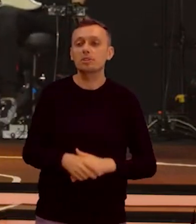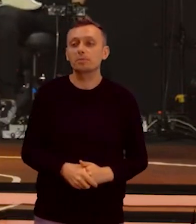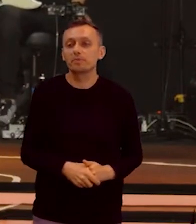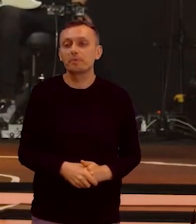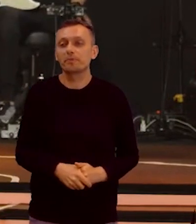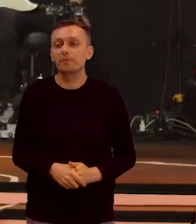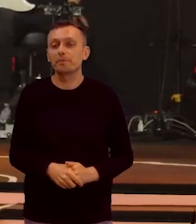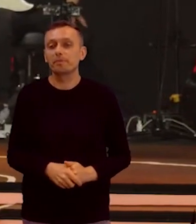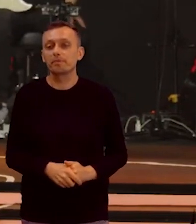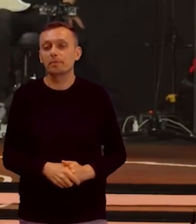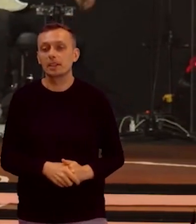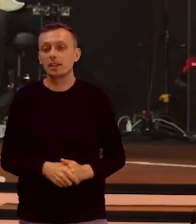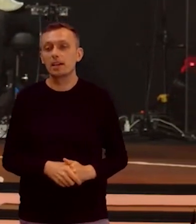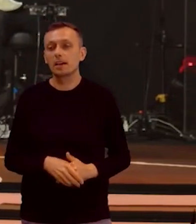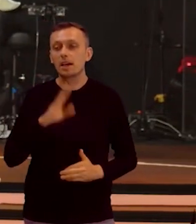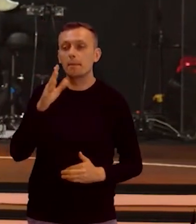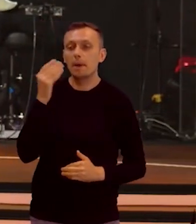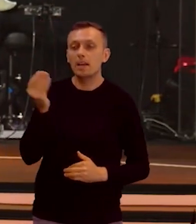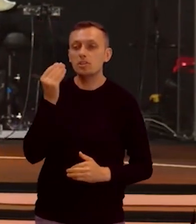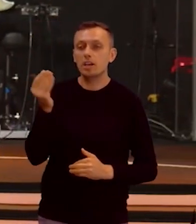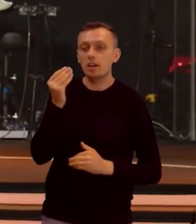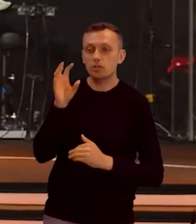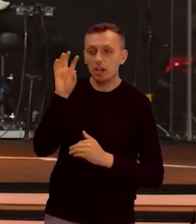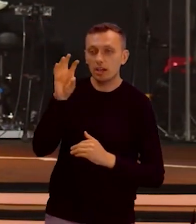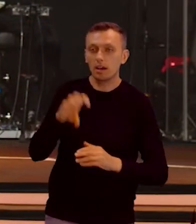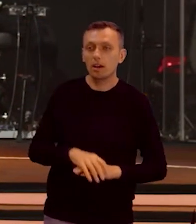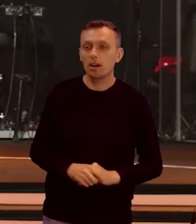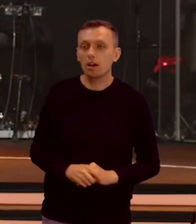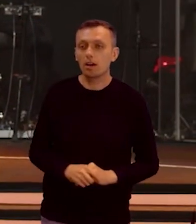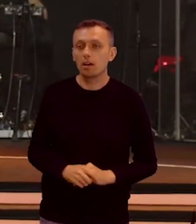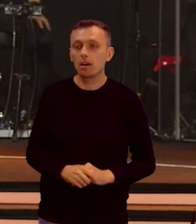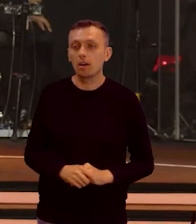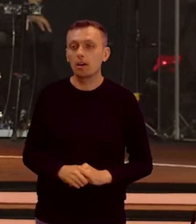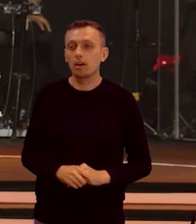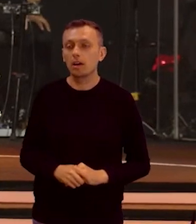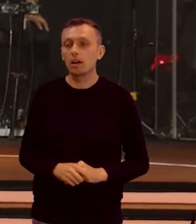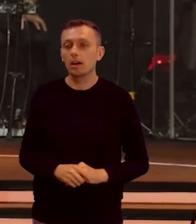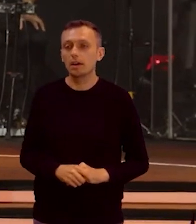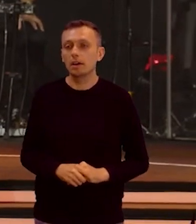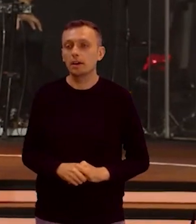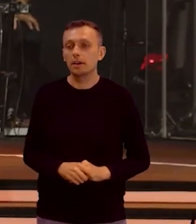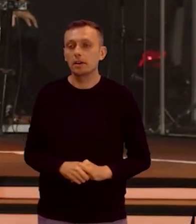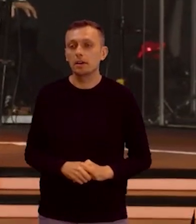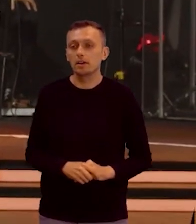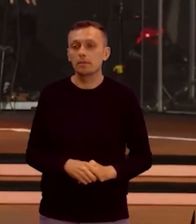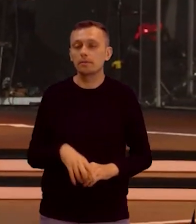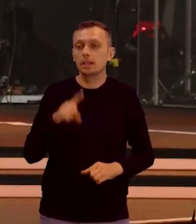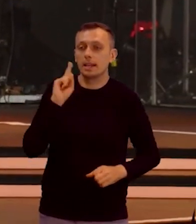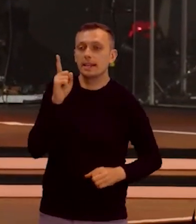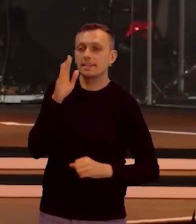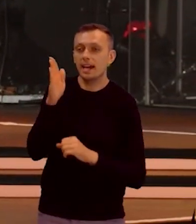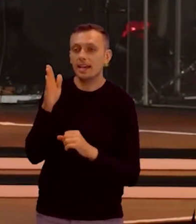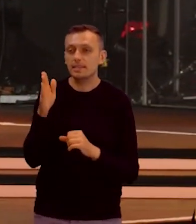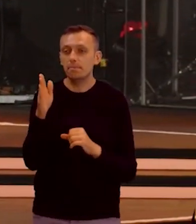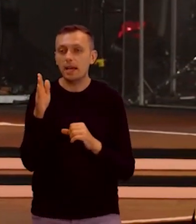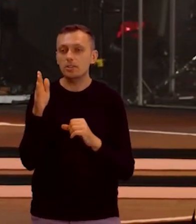poprzez kod QR, on będzie jeszcze wyświetlany, ale jeśli za chwilę ukaże się taki slajd, na